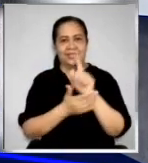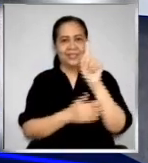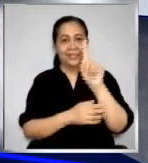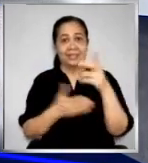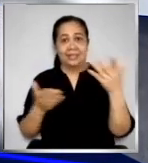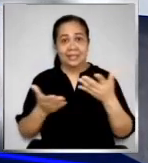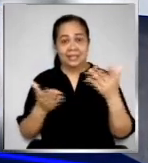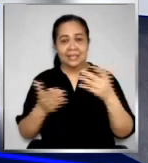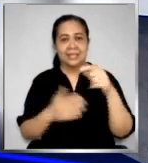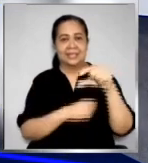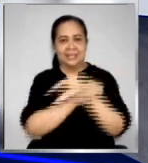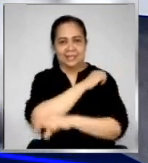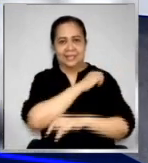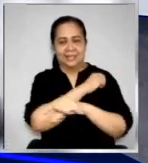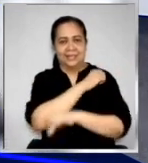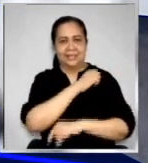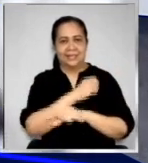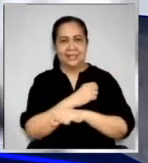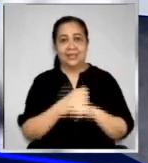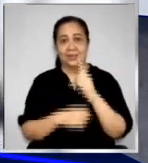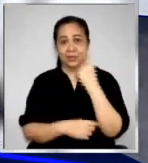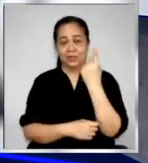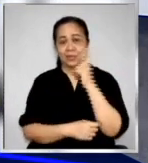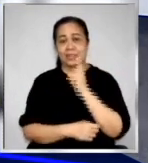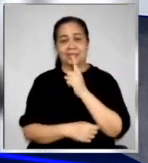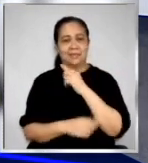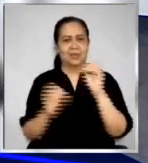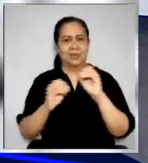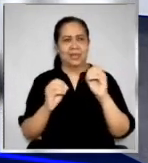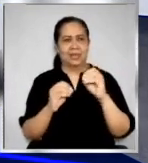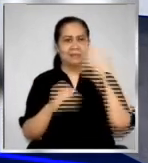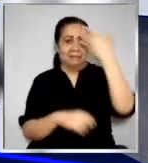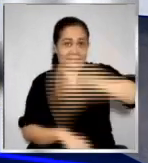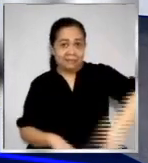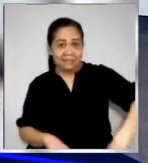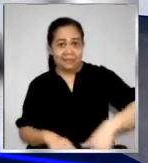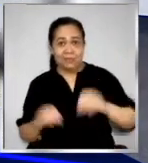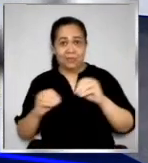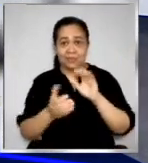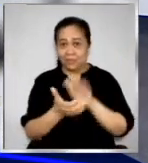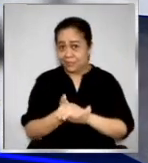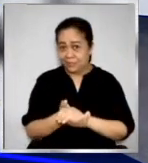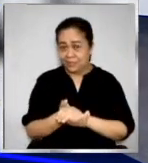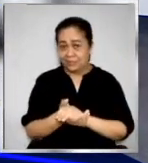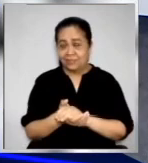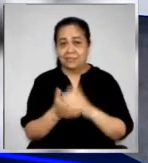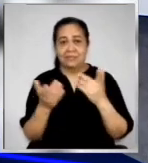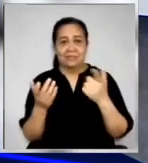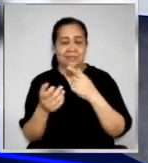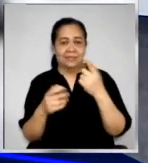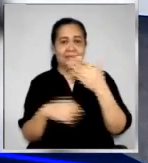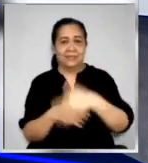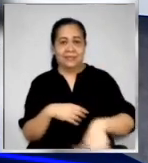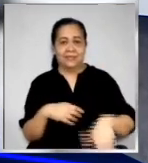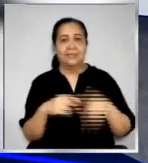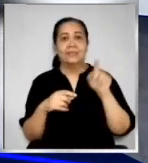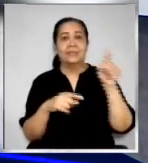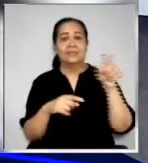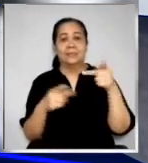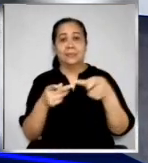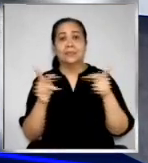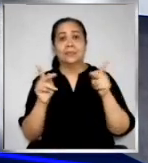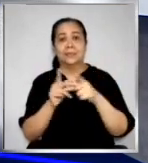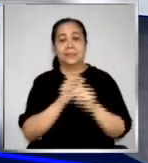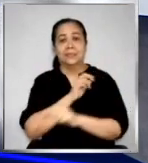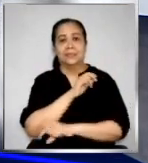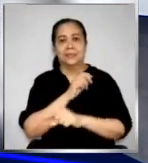Quezon. Yung mga single na mga empleyado, yung mga walang asawa, kasi mga kapuso, doon sa kanila, merong paid